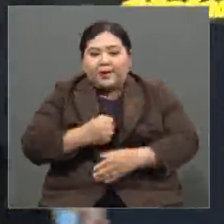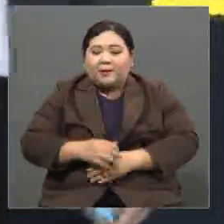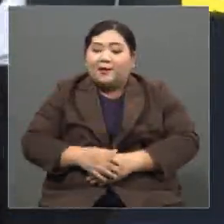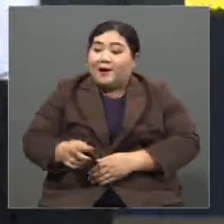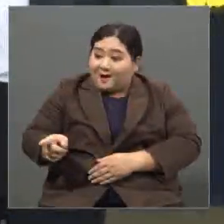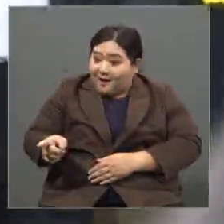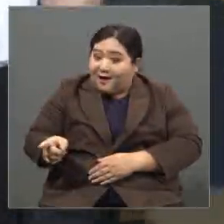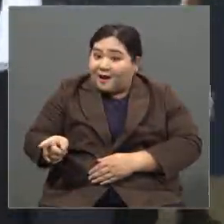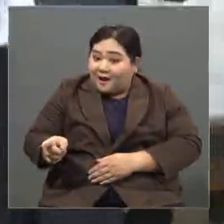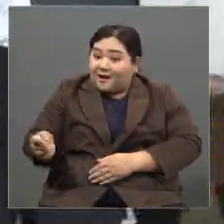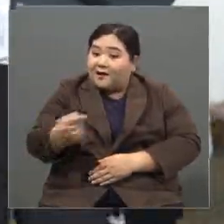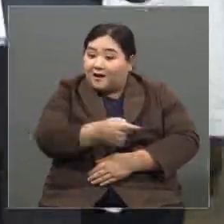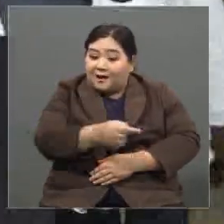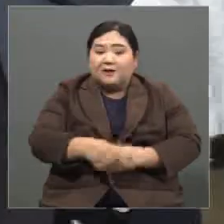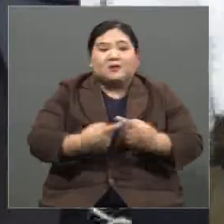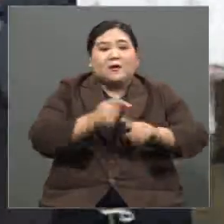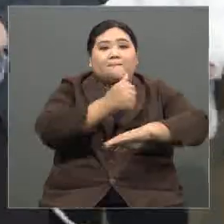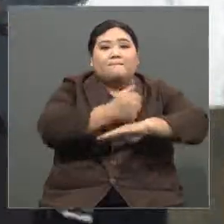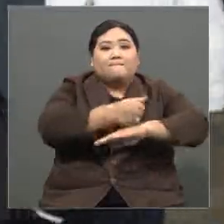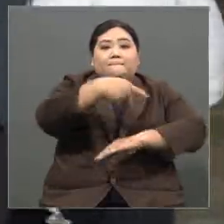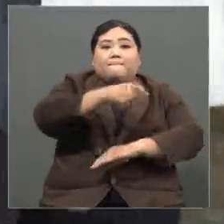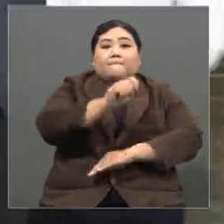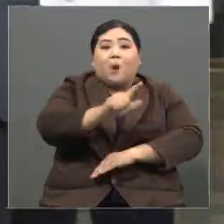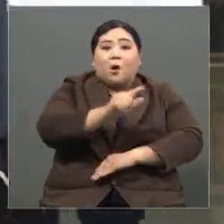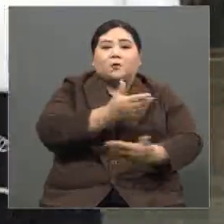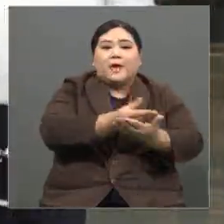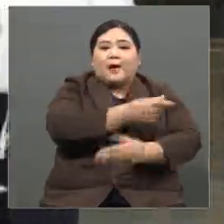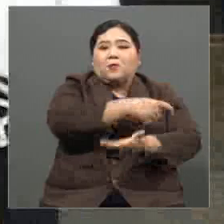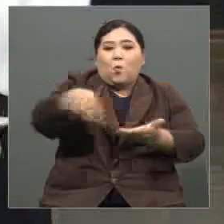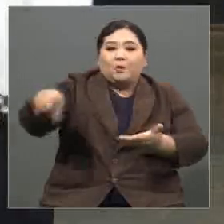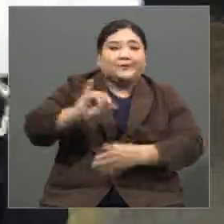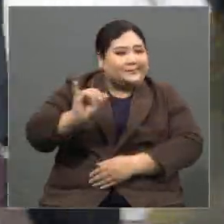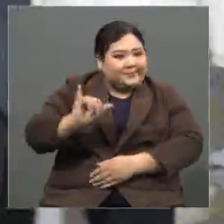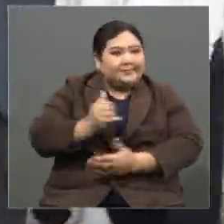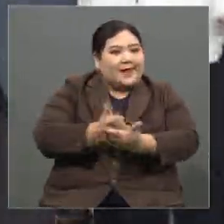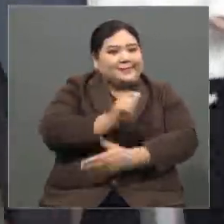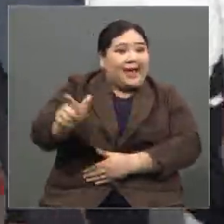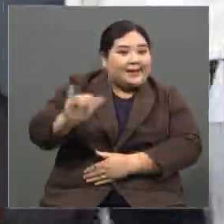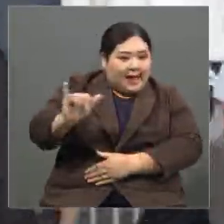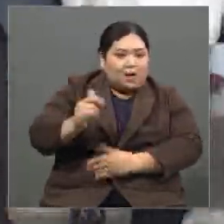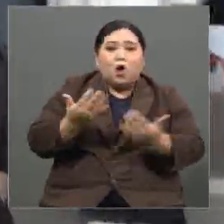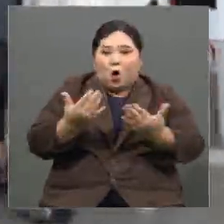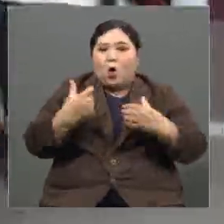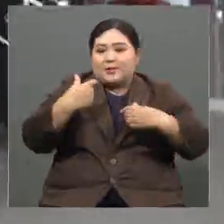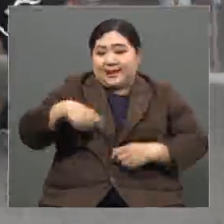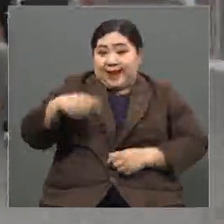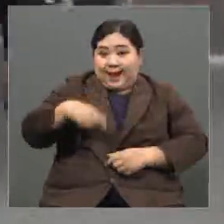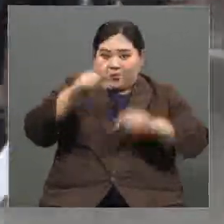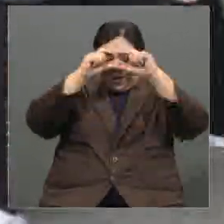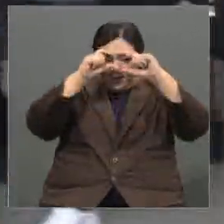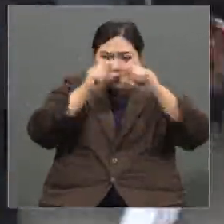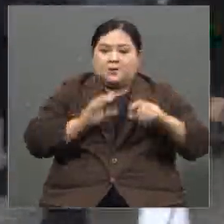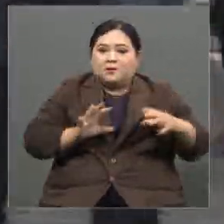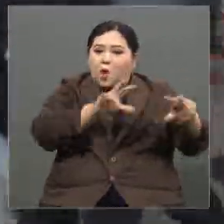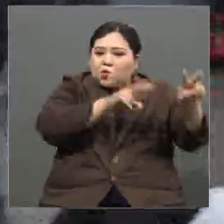Paulบอกว่าบอ Paulไม่ได้จ่ายนะฮะนะยังไม่ได้จ่ายซึ่งตอนเนี้ยทีมทนายของบอส PAจะไปตรวจสอบดูว่าเงินจำนวน 7